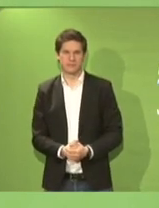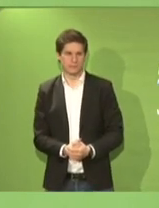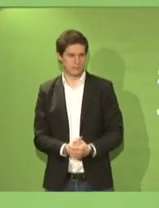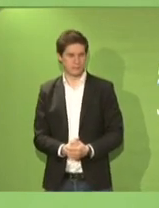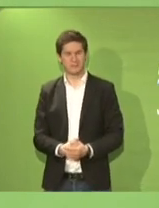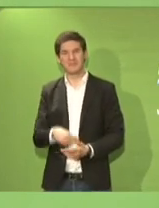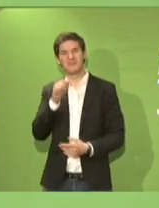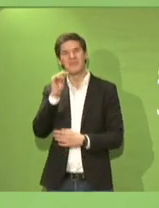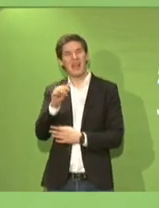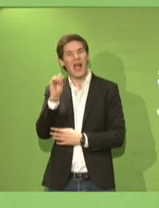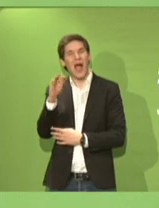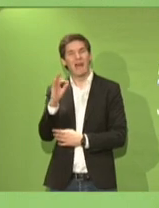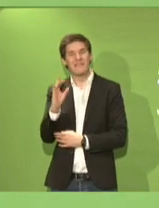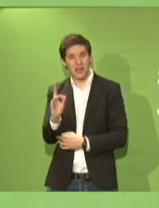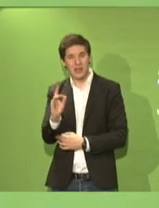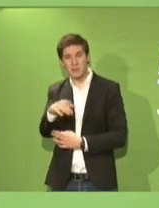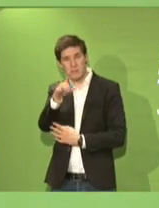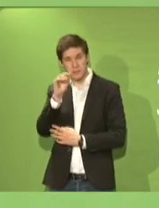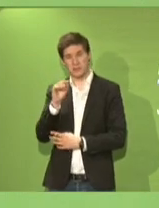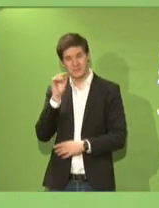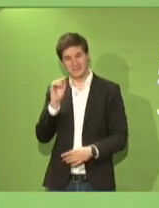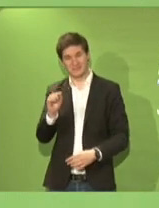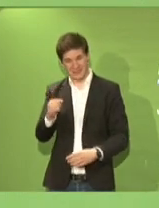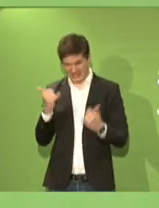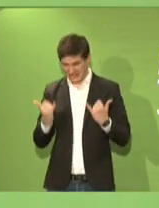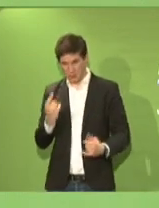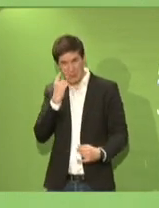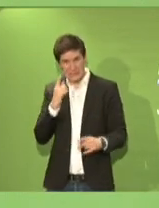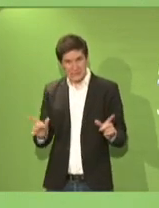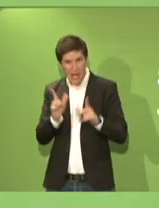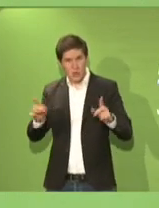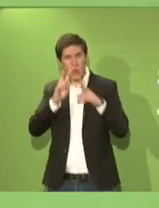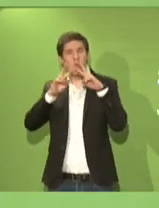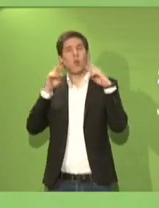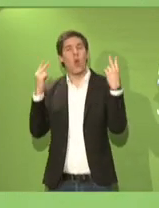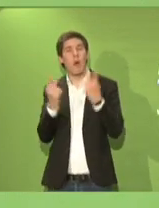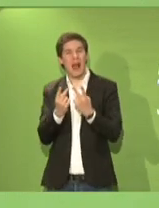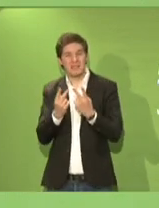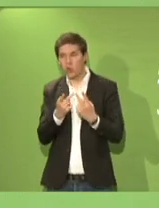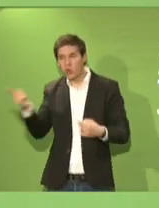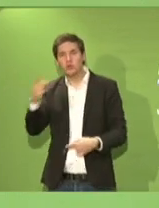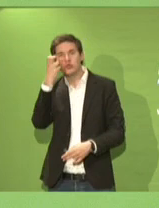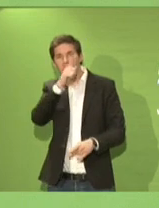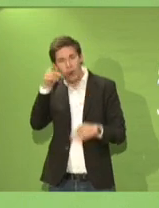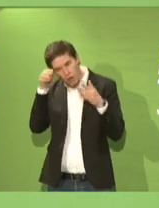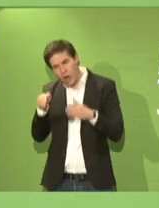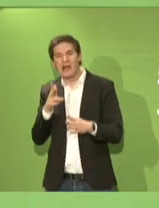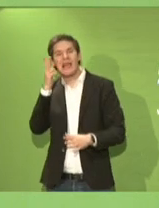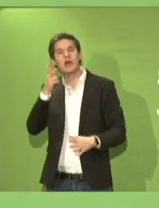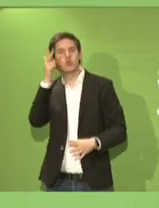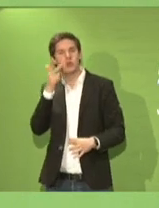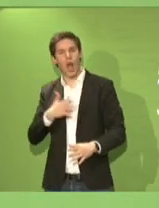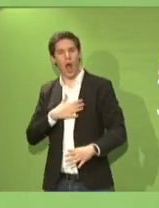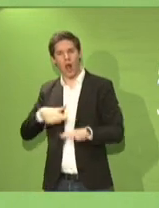Die AfD, das sind die Leute, die im Zeitalter der Globalisierung ihr Heil in nationalen Lösungen suchen, denen das